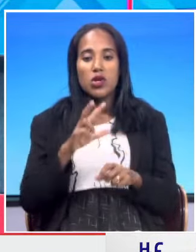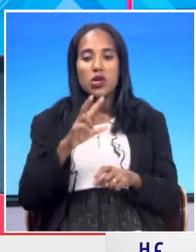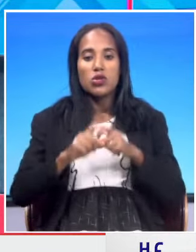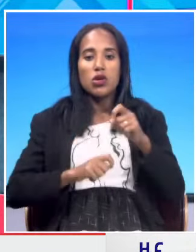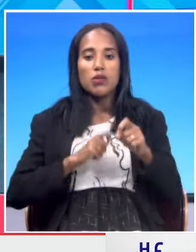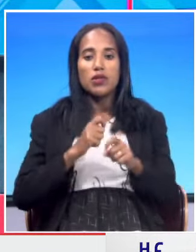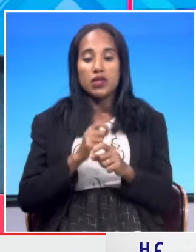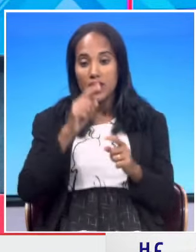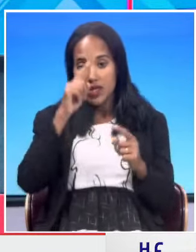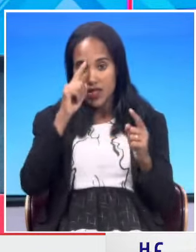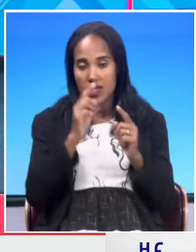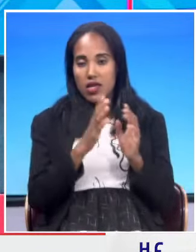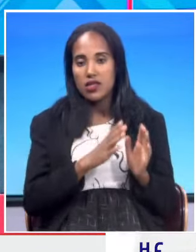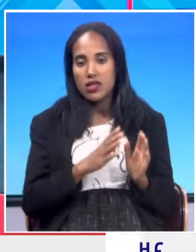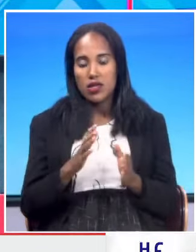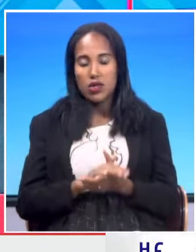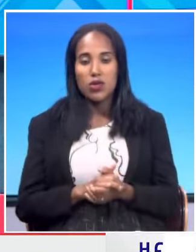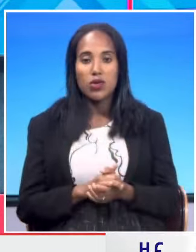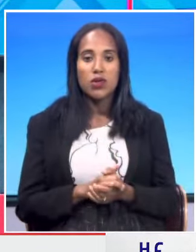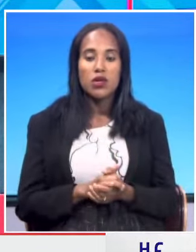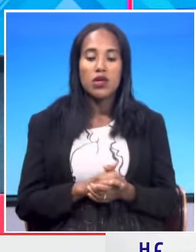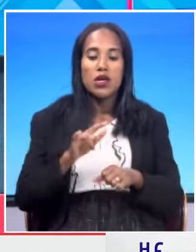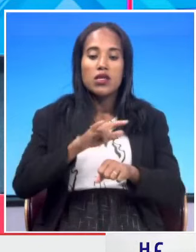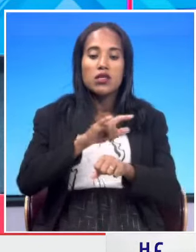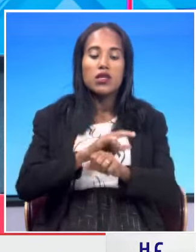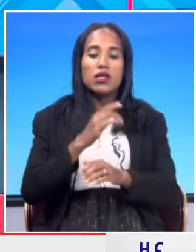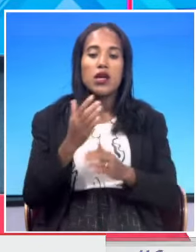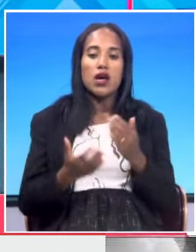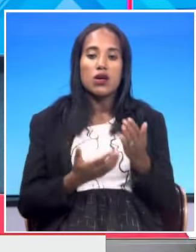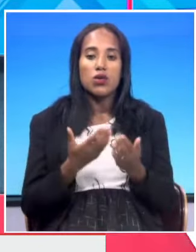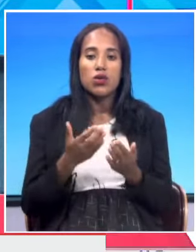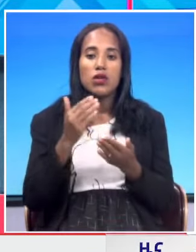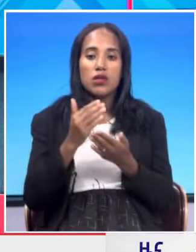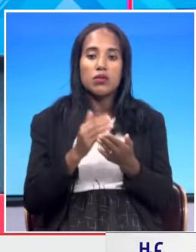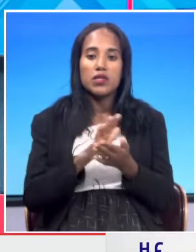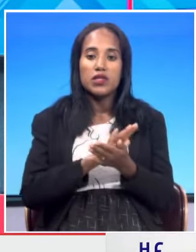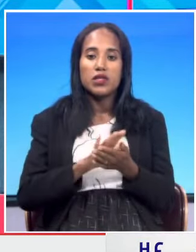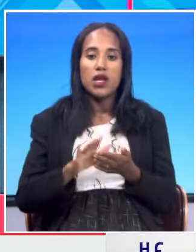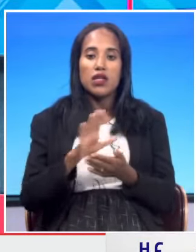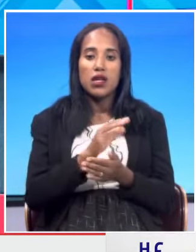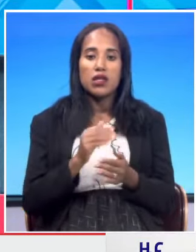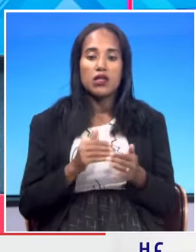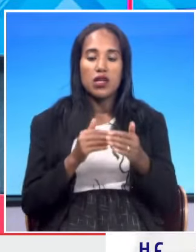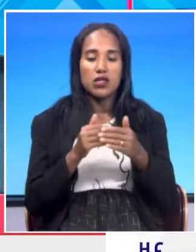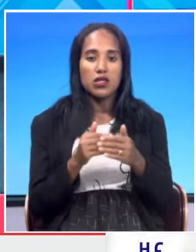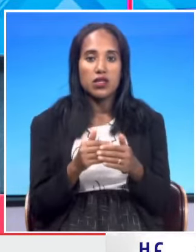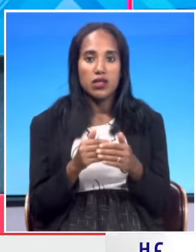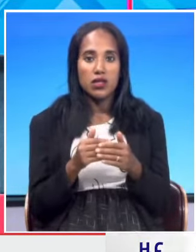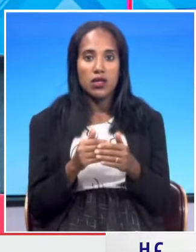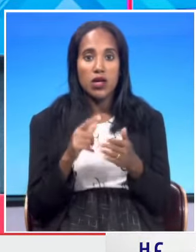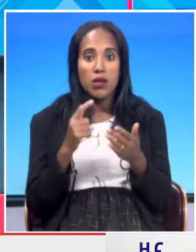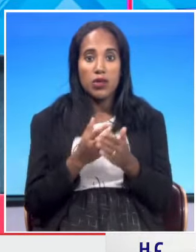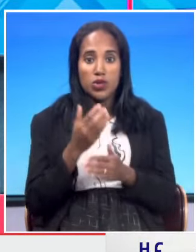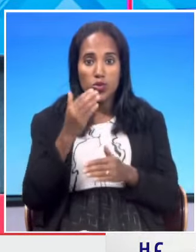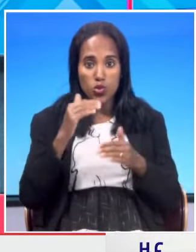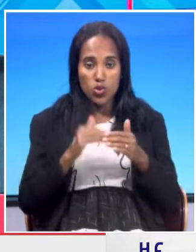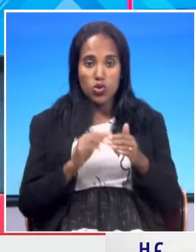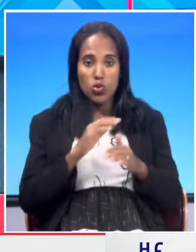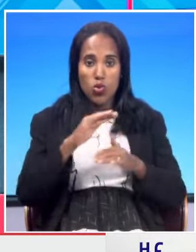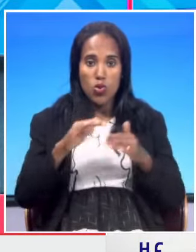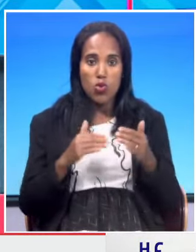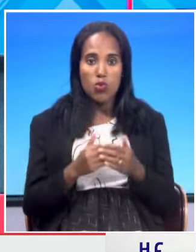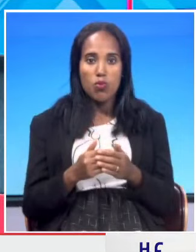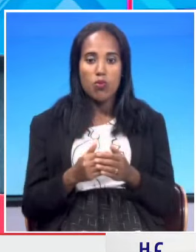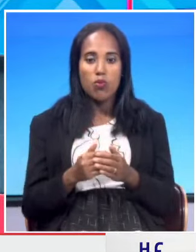ፕሮጀክት ያዘጋጀ ነው። የዜግነት አገልግሎት ለትምህርት ጥራትና ተደራሽነት፣ በዚህ ውስጥ ሁሉም